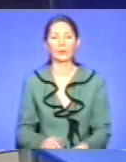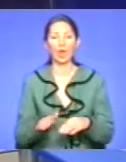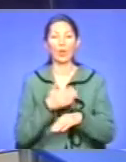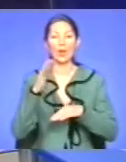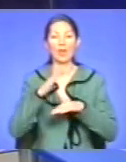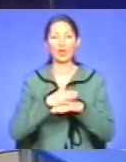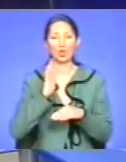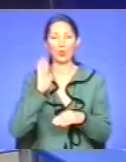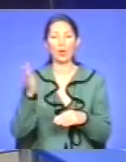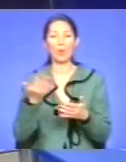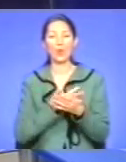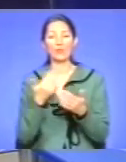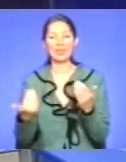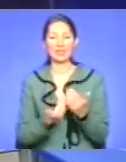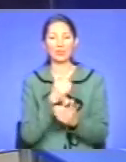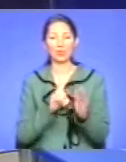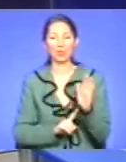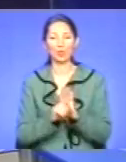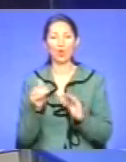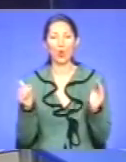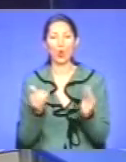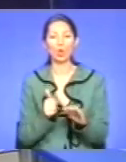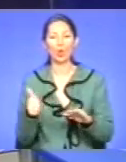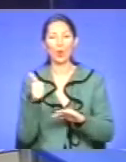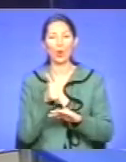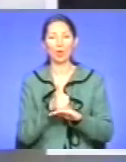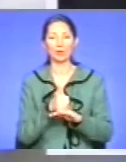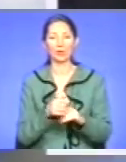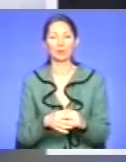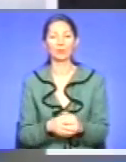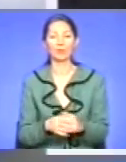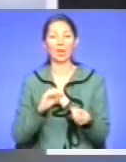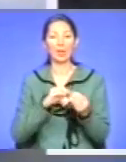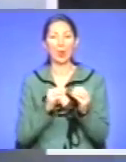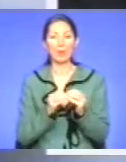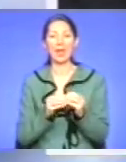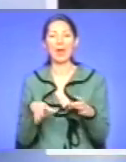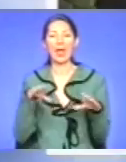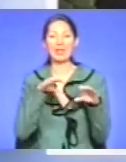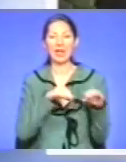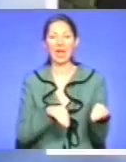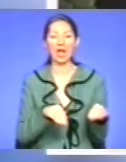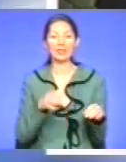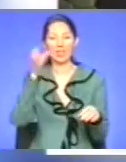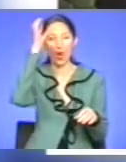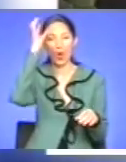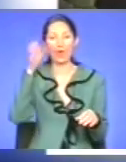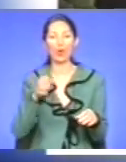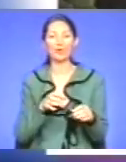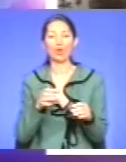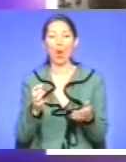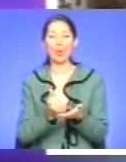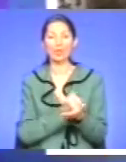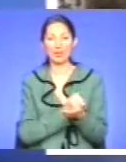Добрий вечір у прямому ефірі «Вісті». Спочатку коротко про головне. Проблеми інтеграції науково-освітнього інтелектуального